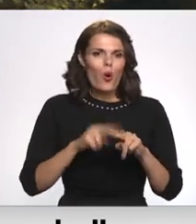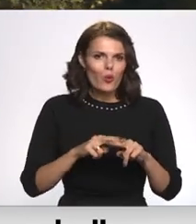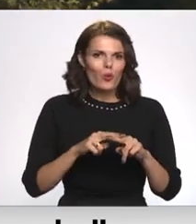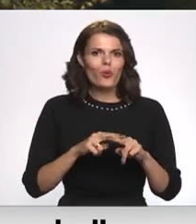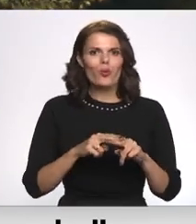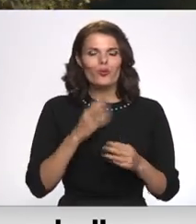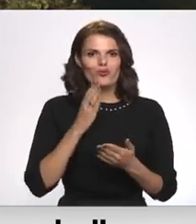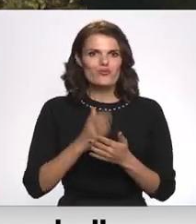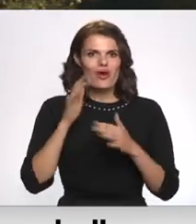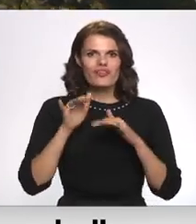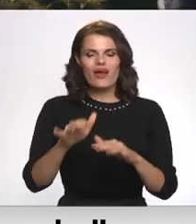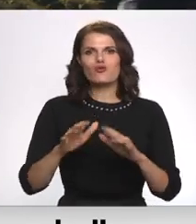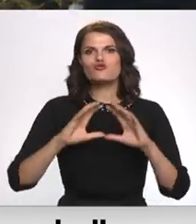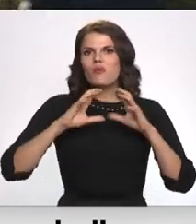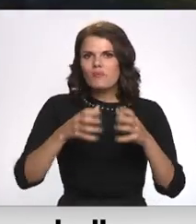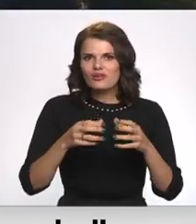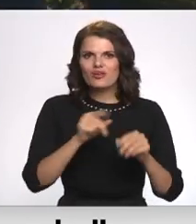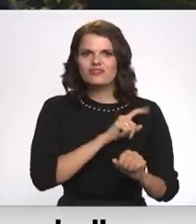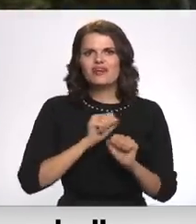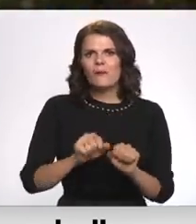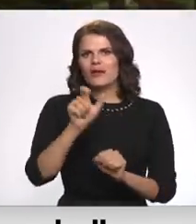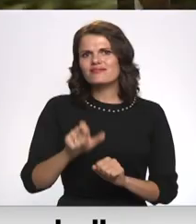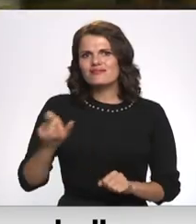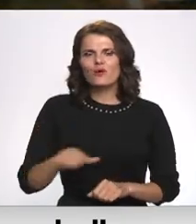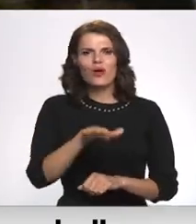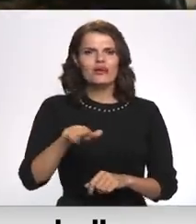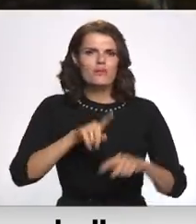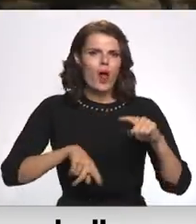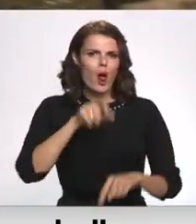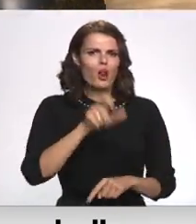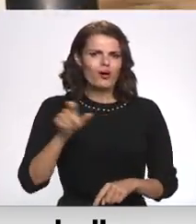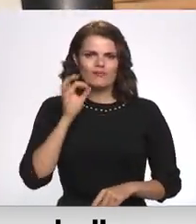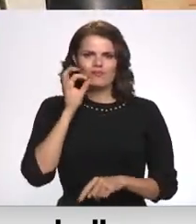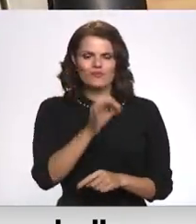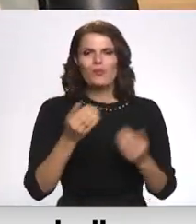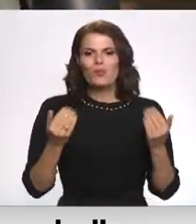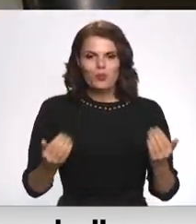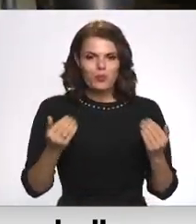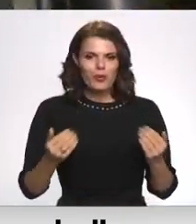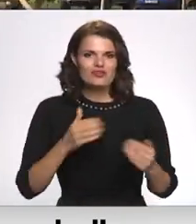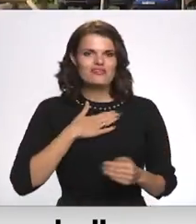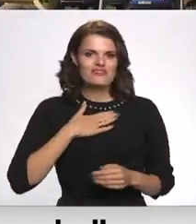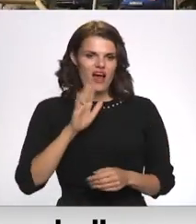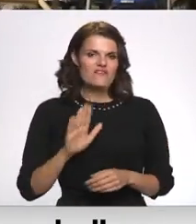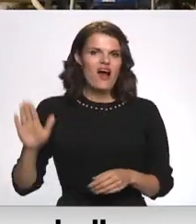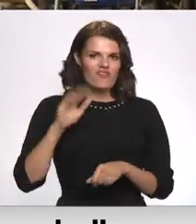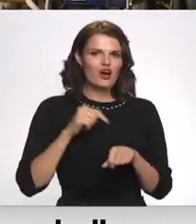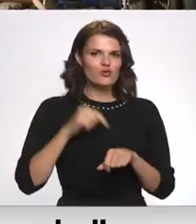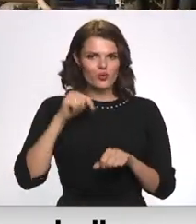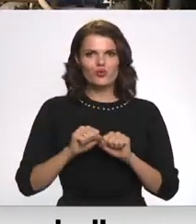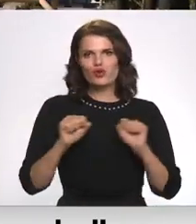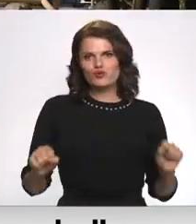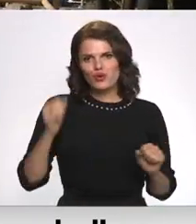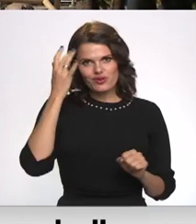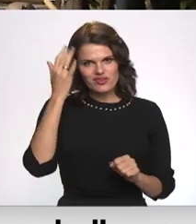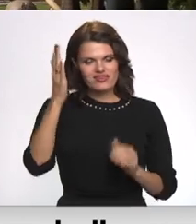laikā notiekošo pasaulē, Zemessargu ģimenes locekļi atzina, ka pašlaik savā valstī jūtas droši un cer,